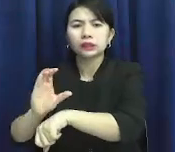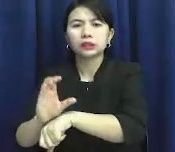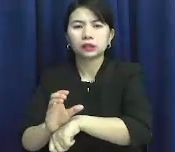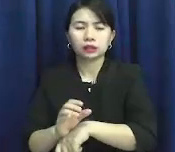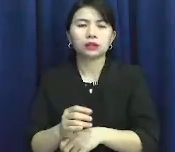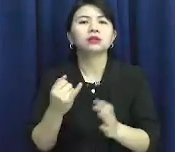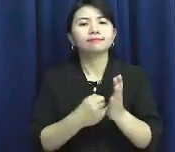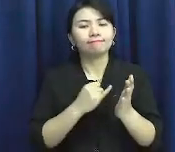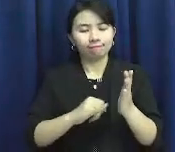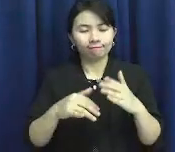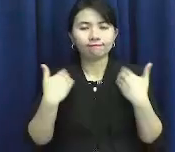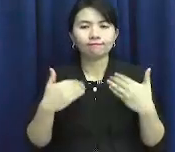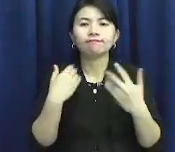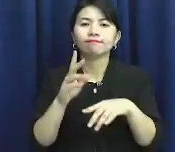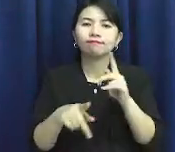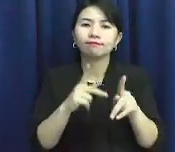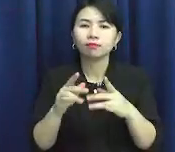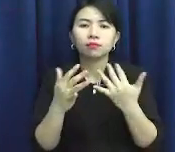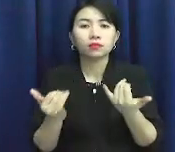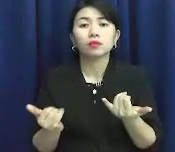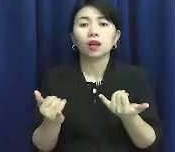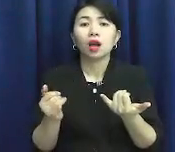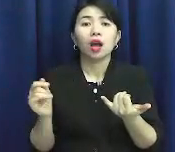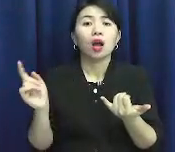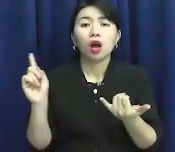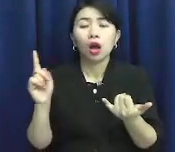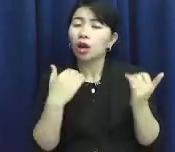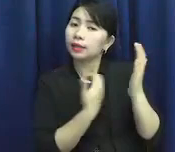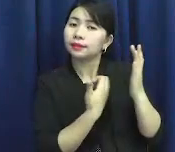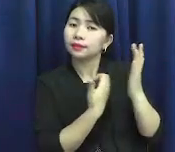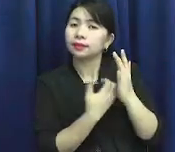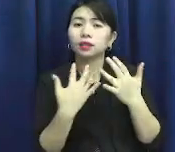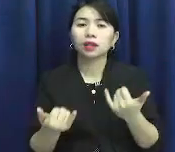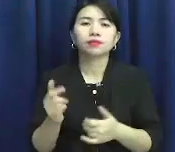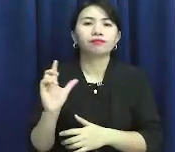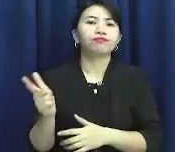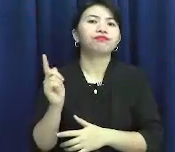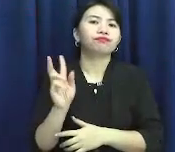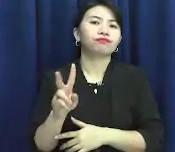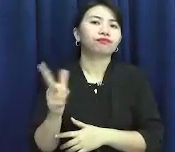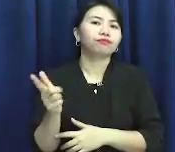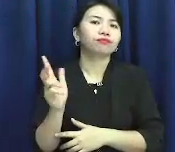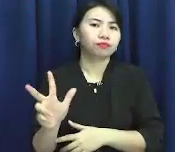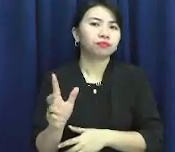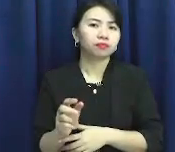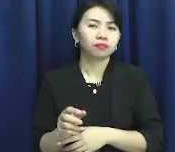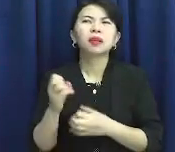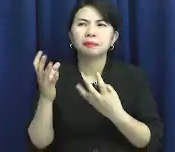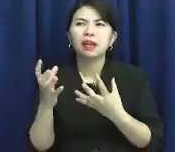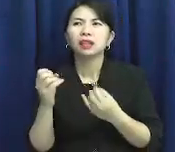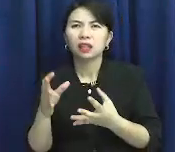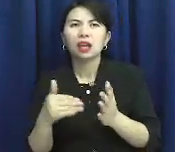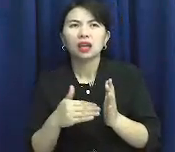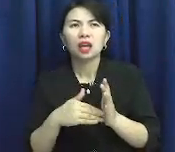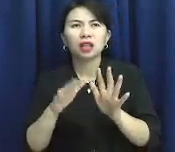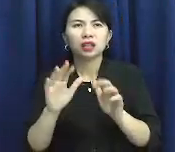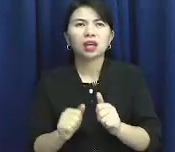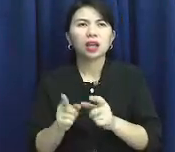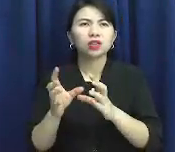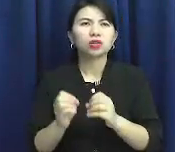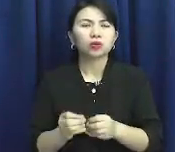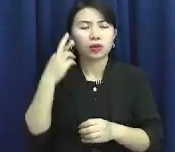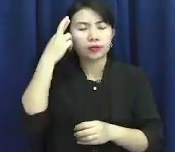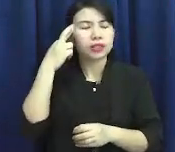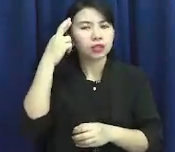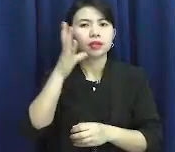sa inyo, ang ebidensya niya, 22-23, mas maraming makakagawa ng paraan o mas maraming makakagawa ng